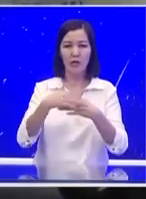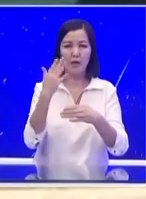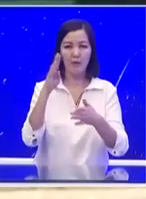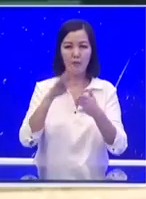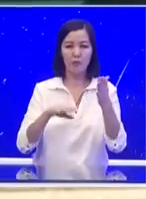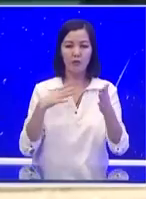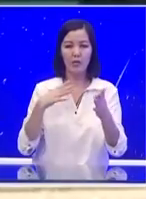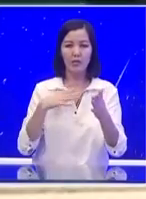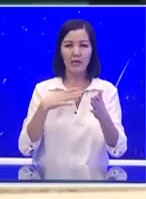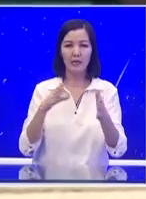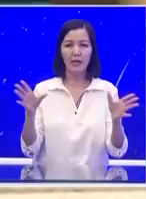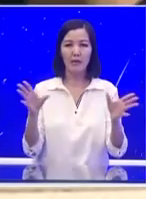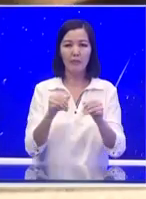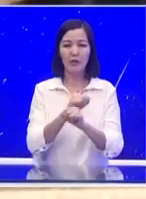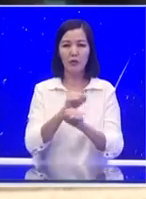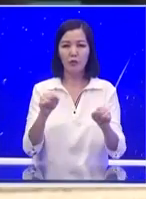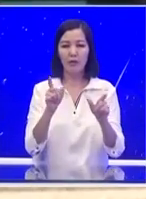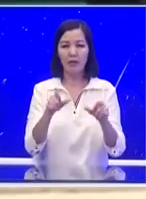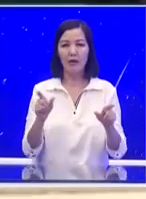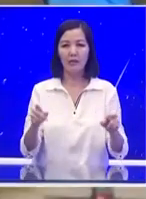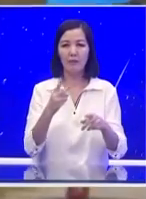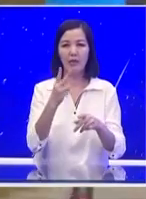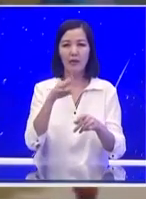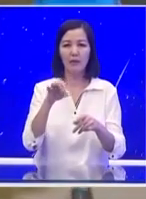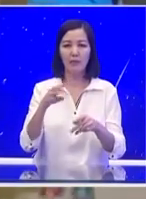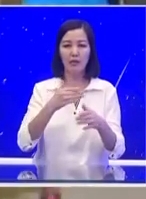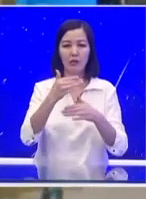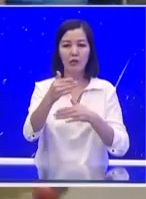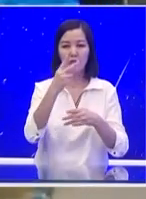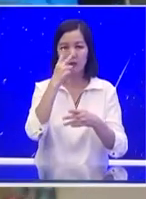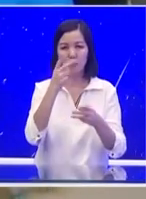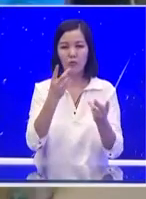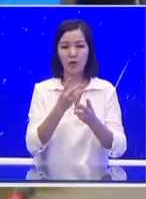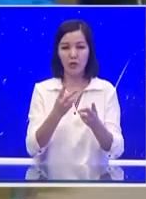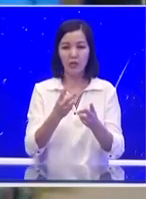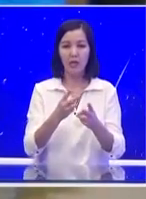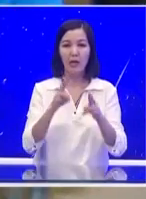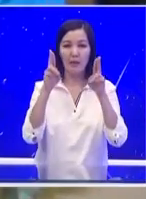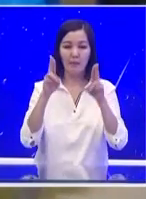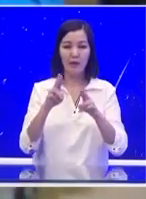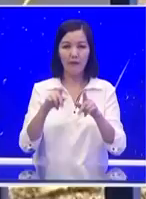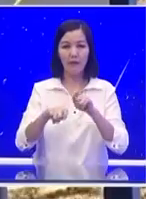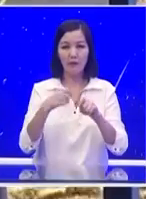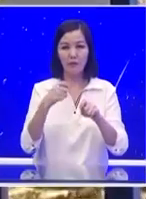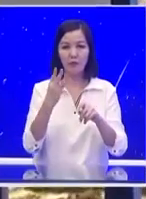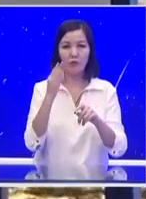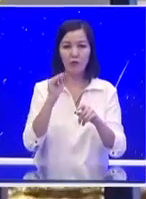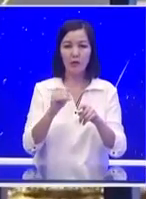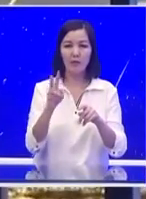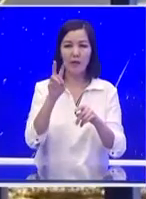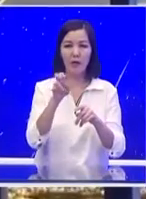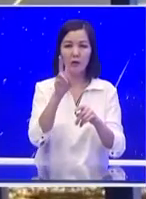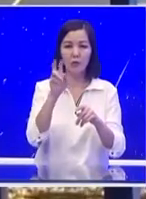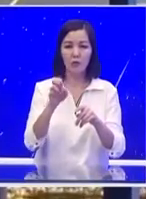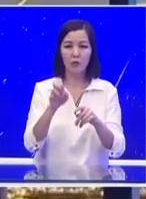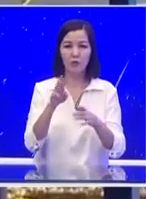Яғни кез келген бірге тұрмайтын екі адам 2 метрлік қашықтықты сақтауы тиіс. Ережені бұзғандар 3 500 ақш доллары